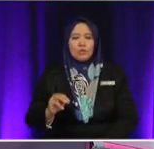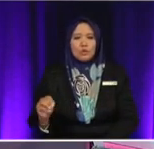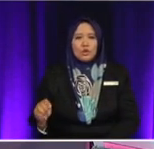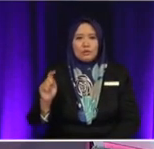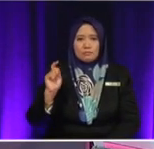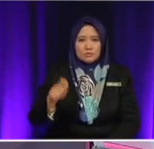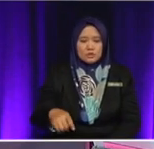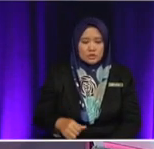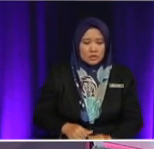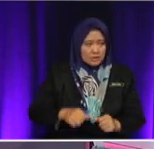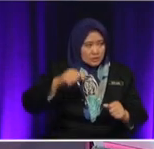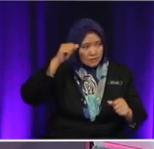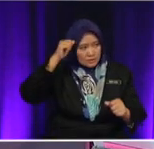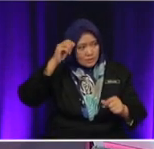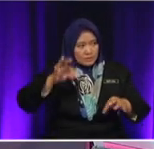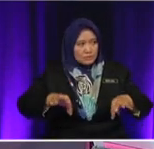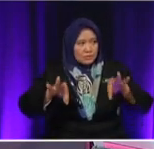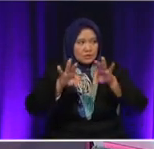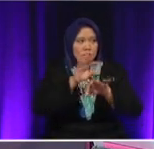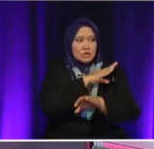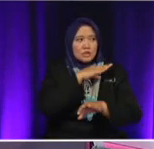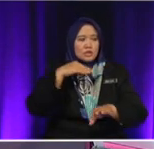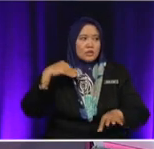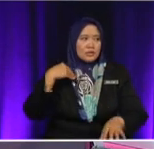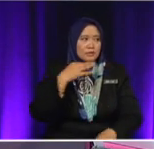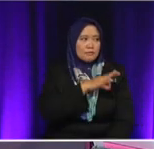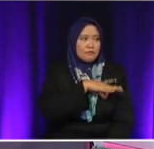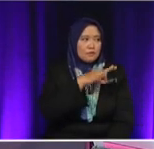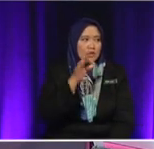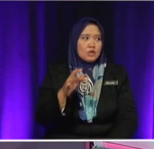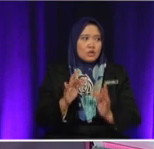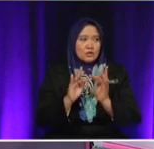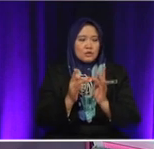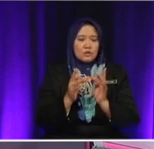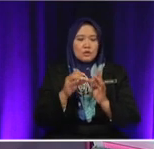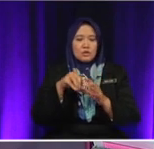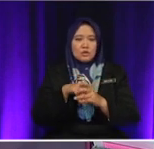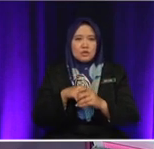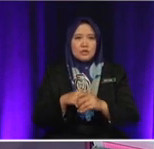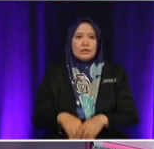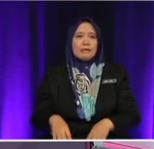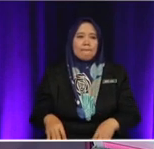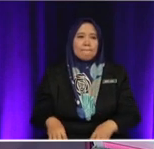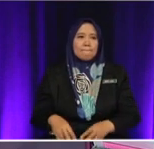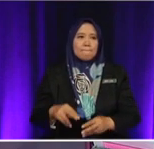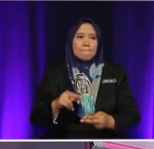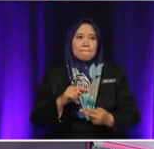tentang kepentingan dan faedah jaringan dalam perniagaan. Okey, siapa yang